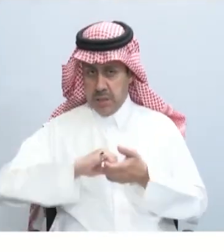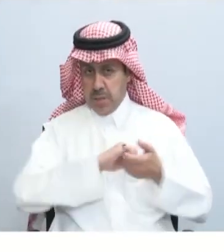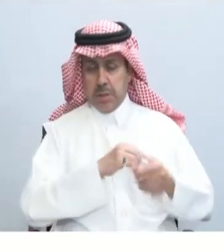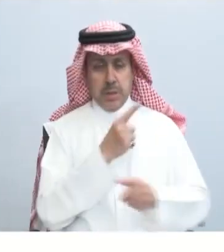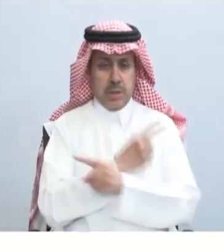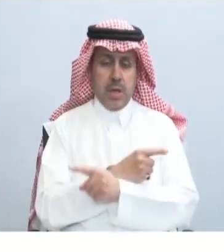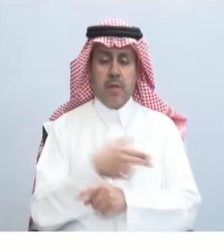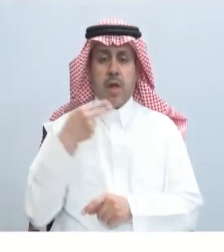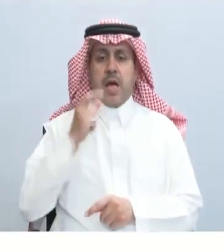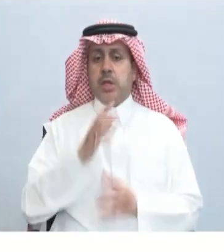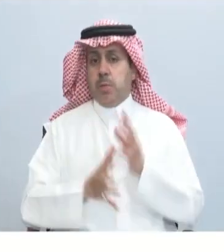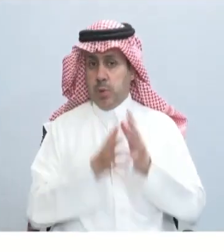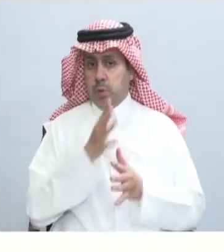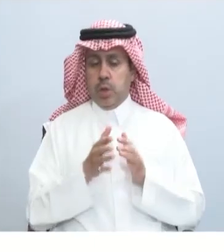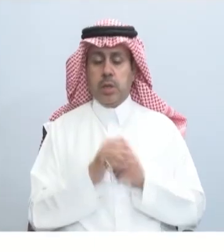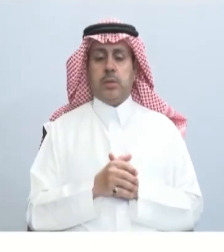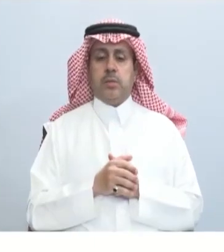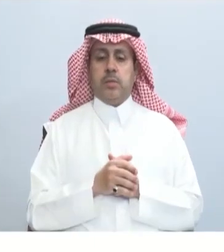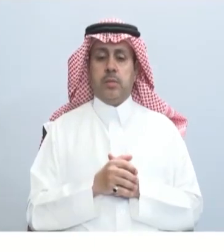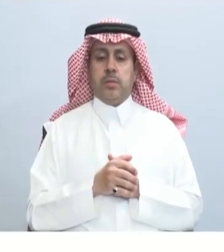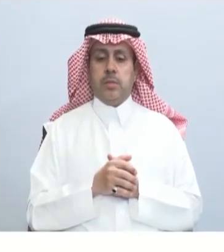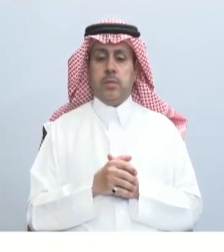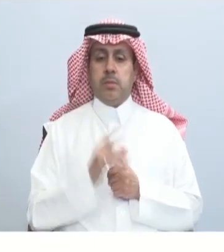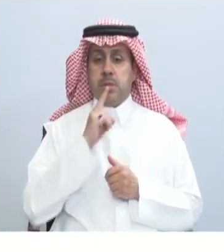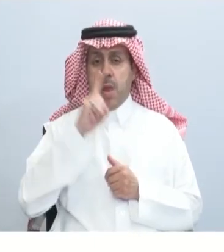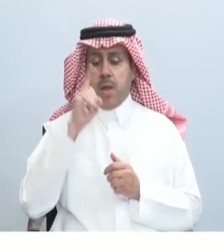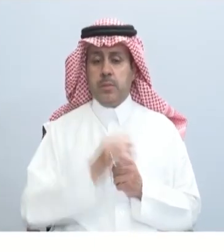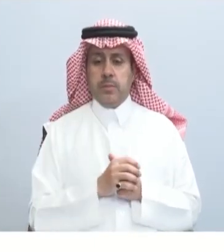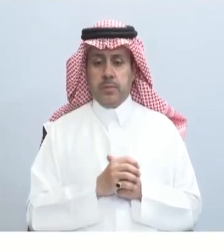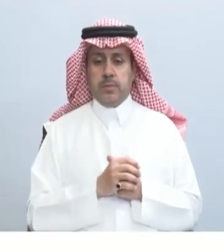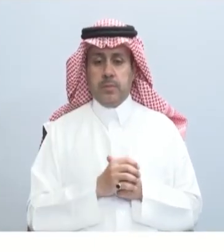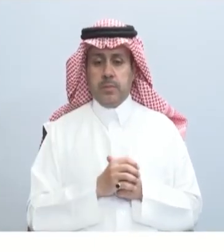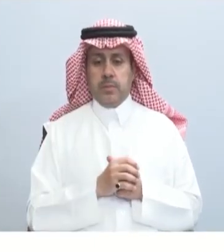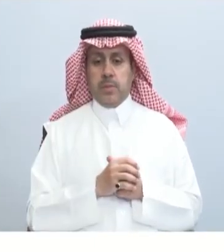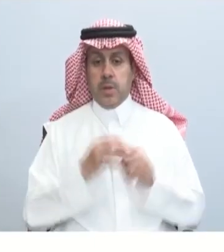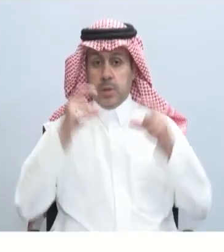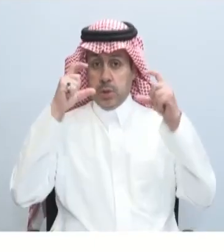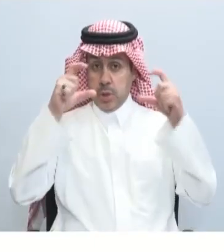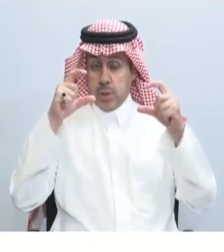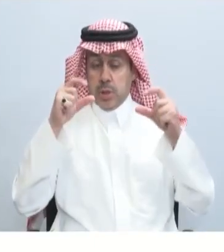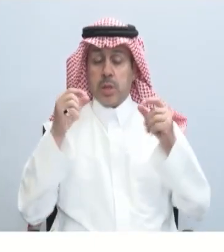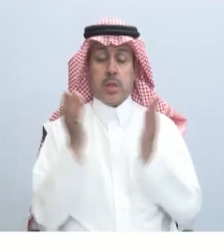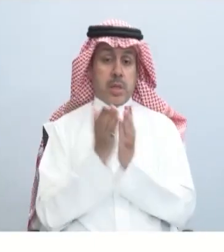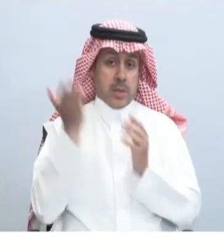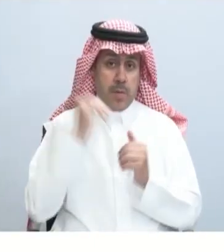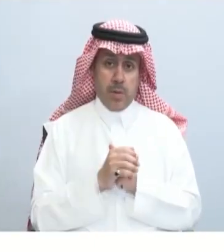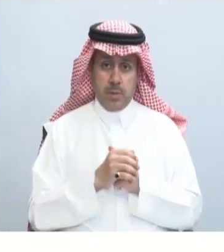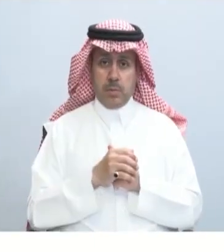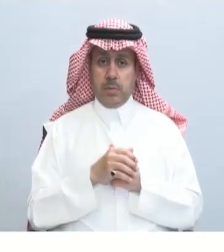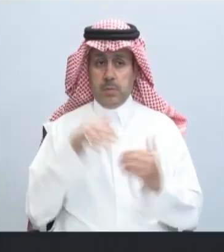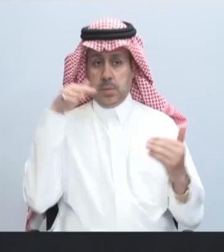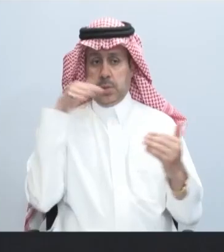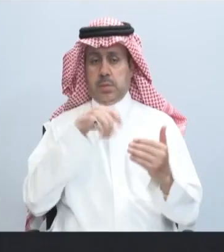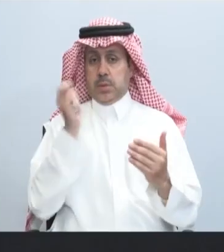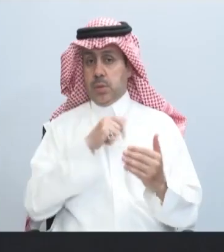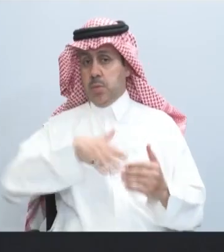السويلم مترجم لغه الاشاره بسم الله نبدا طبعا درسنا السابق غزوات النبي صلى الله عليه وسلم رقم